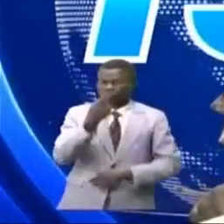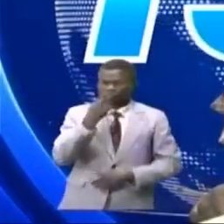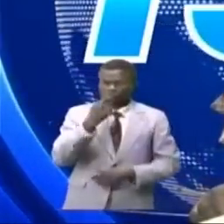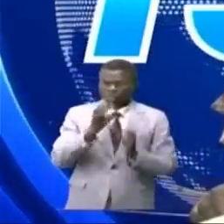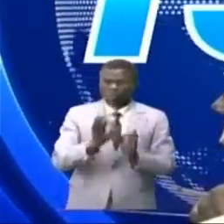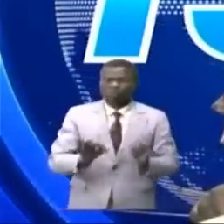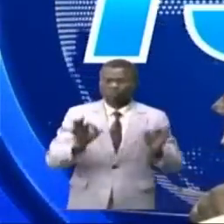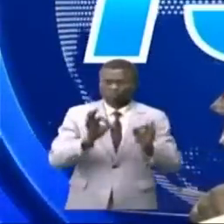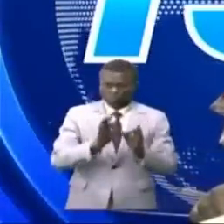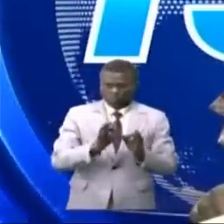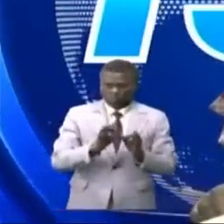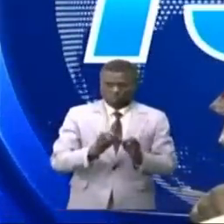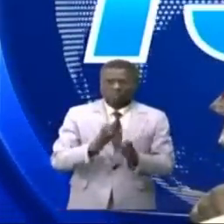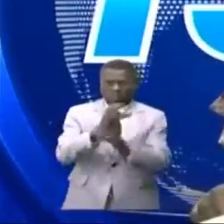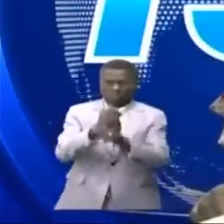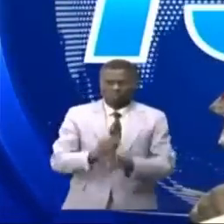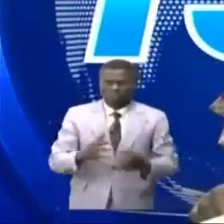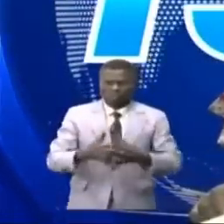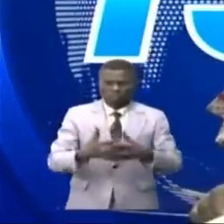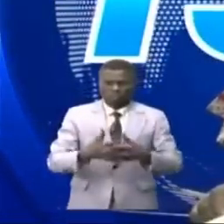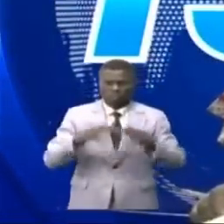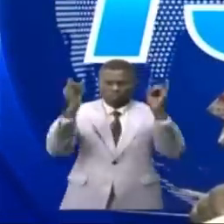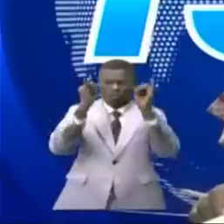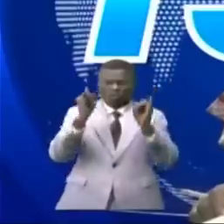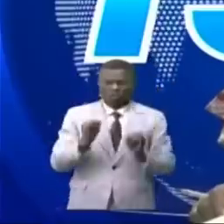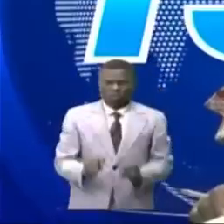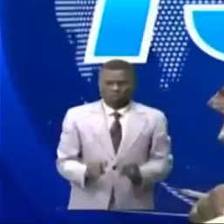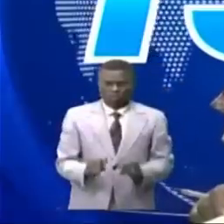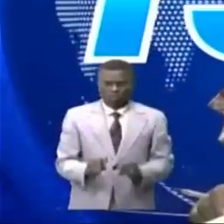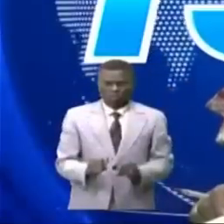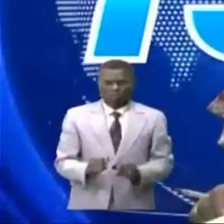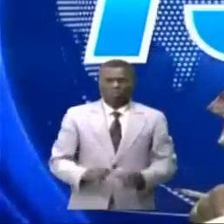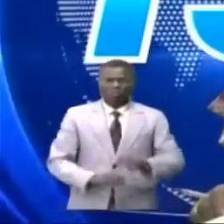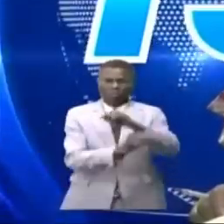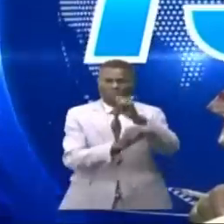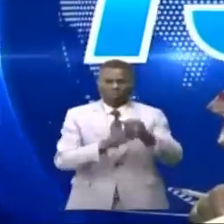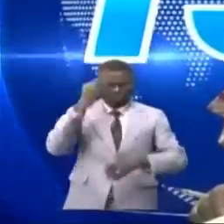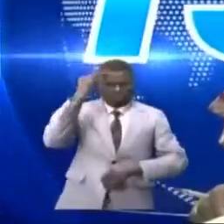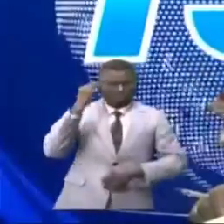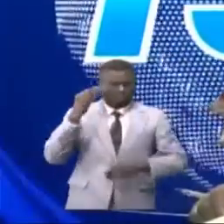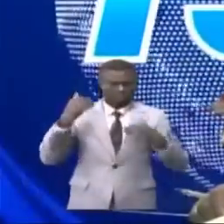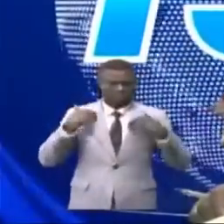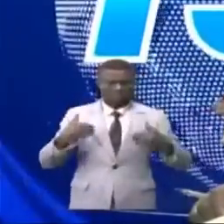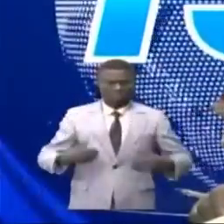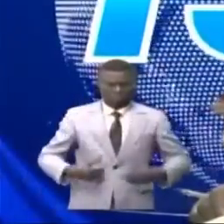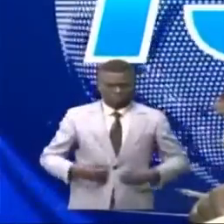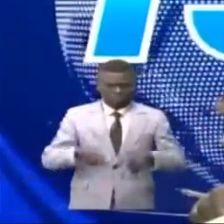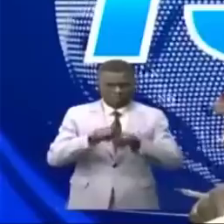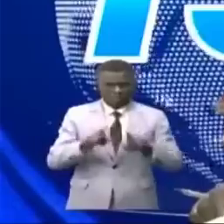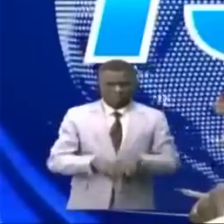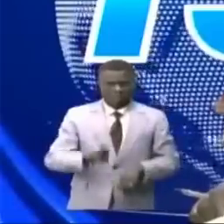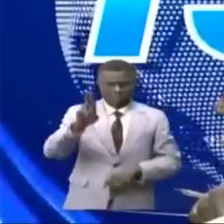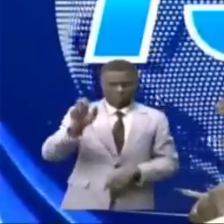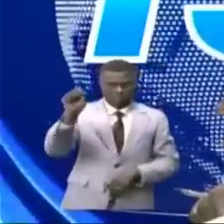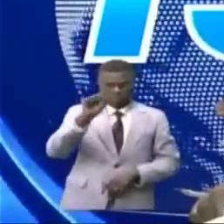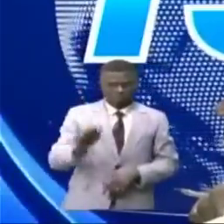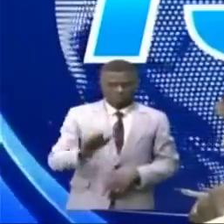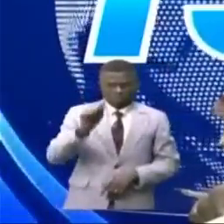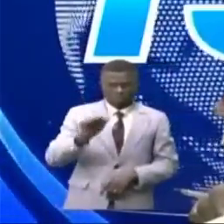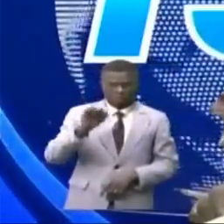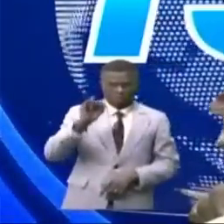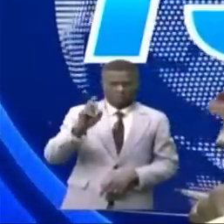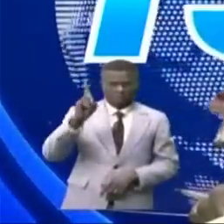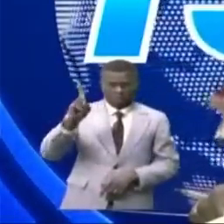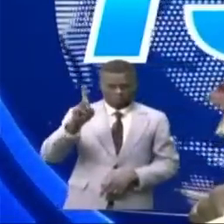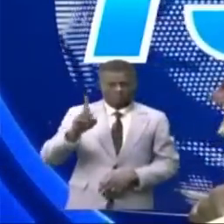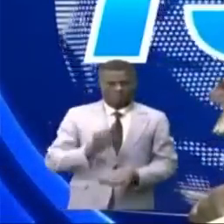essentiels vient d'être doté des matériels informatiques, ce grâce à l'appui du ministère de la Santé et de l'USAID pour améliorer leurs